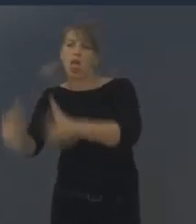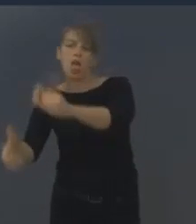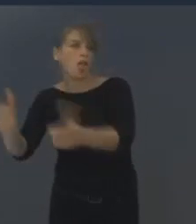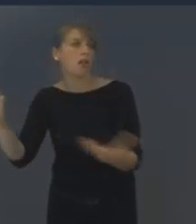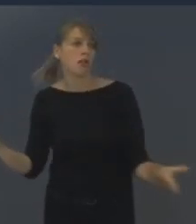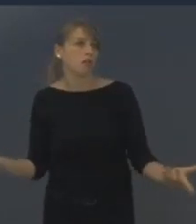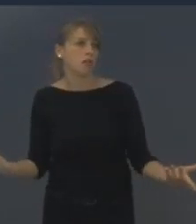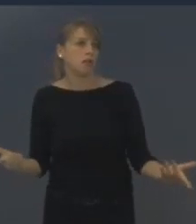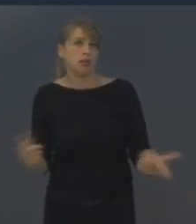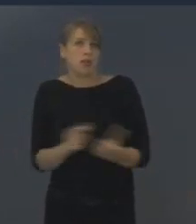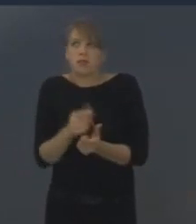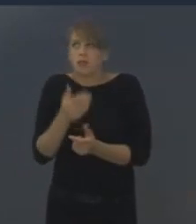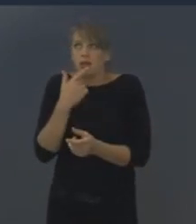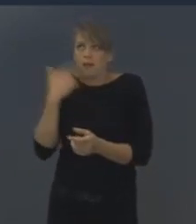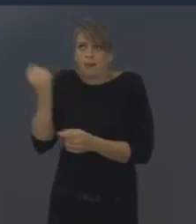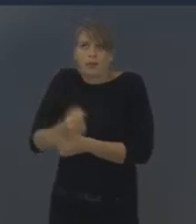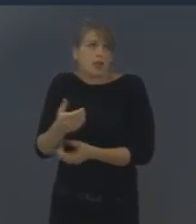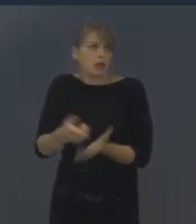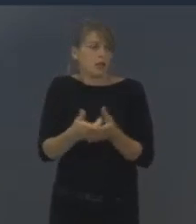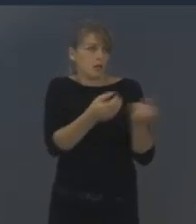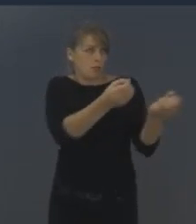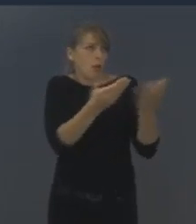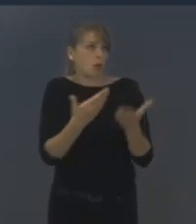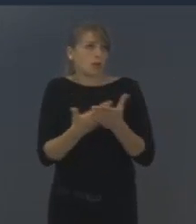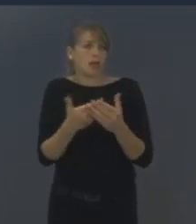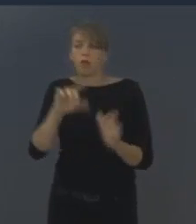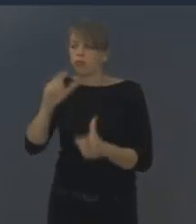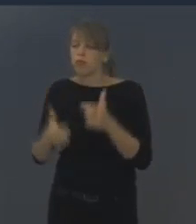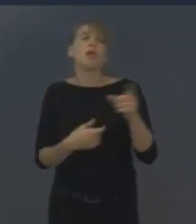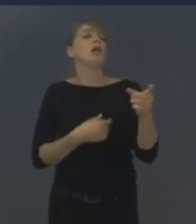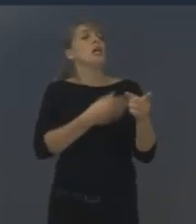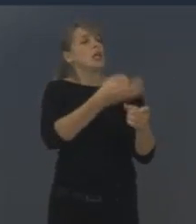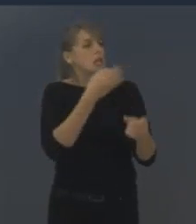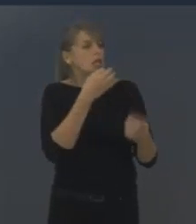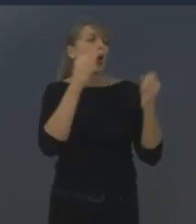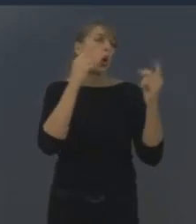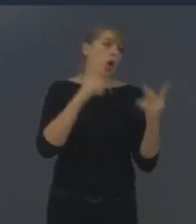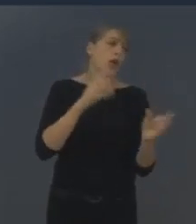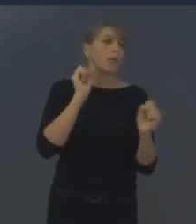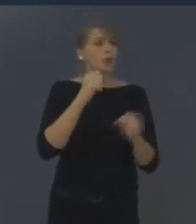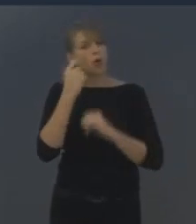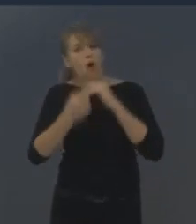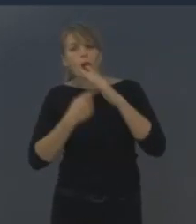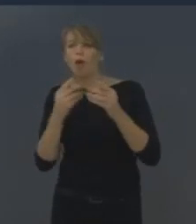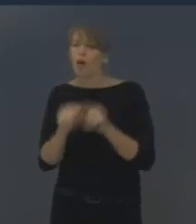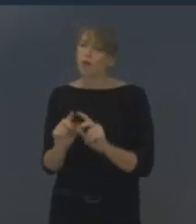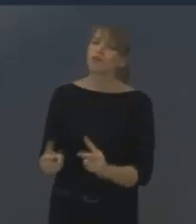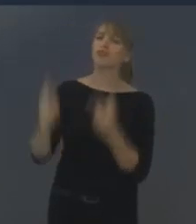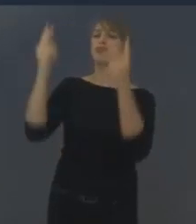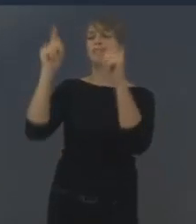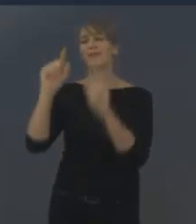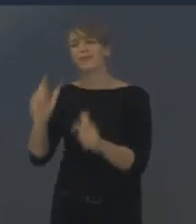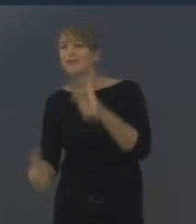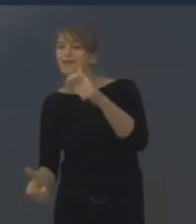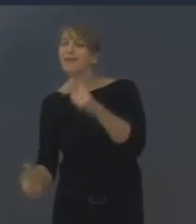prendre de meilleure manière. Alors, vous prétendez avec cette délibération donner un nouvel élan aux parcs. On peut quand même